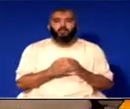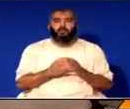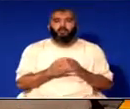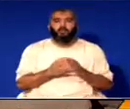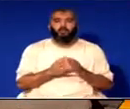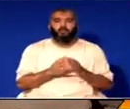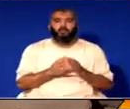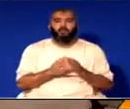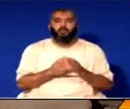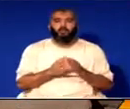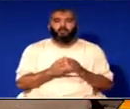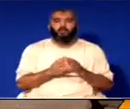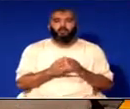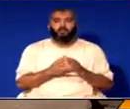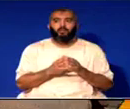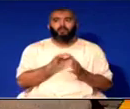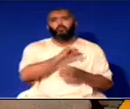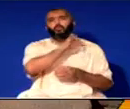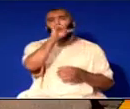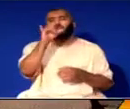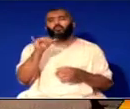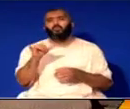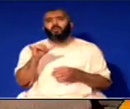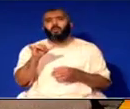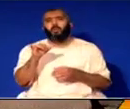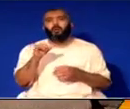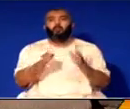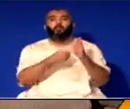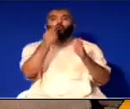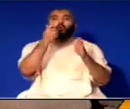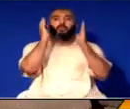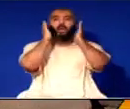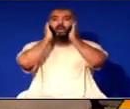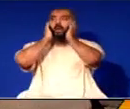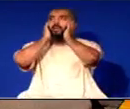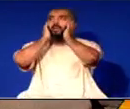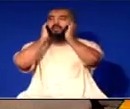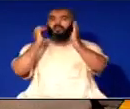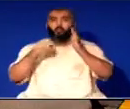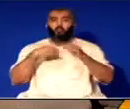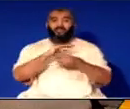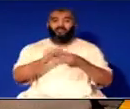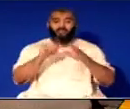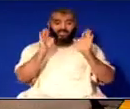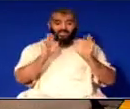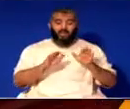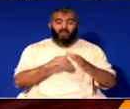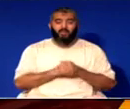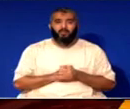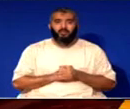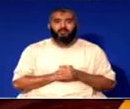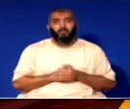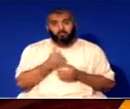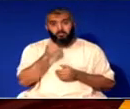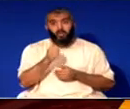جايش ولا ما جايش؟ واضح. تصلين القيام؟ واه. حتى الأذان الأول. حتى الأذان الأول. نعم. بعد